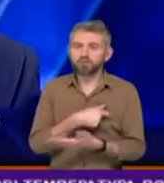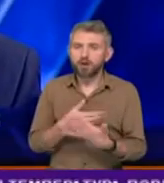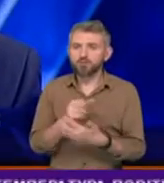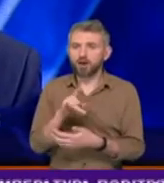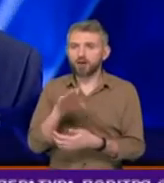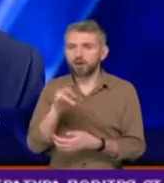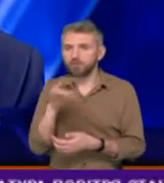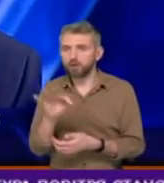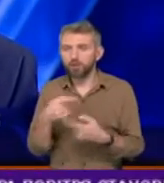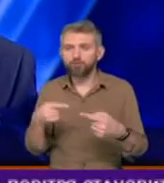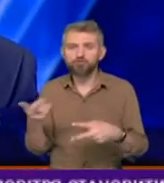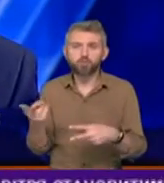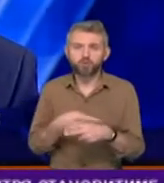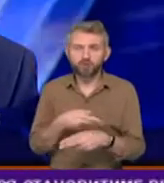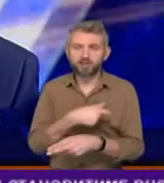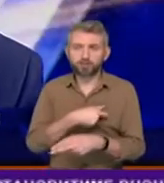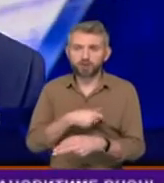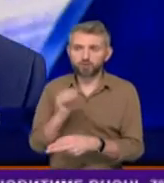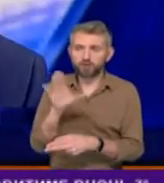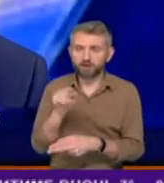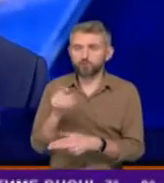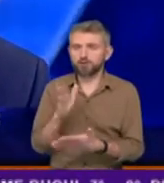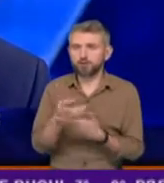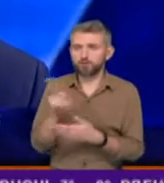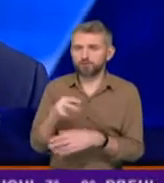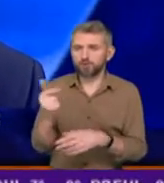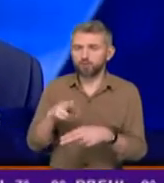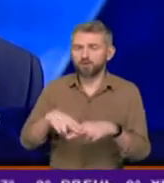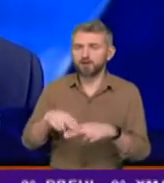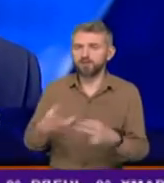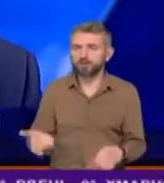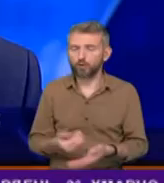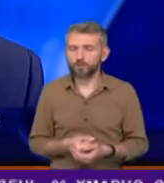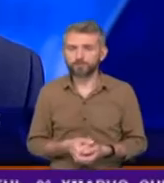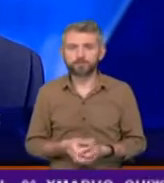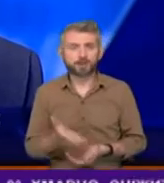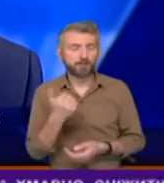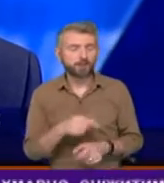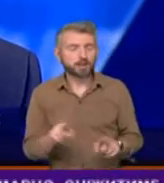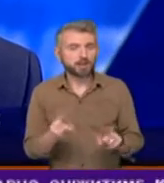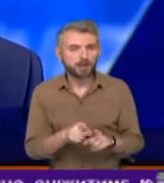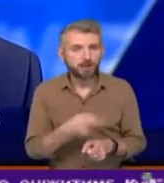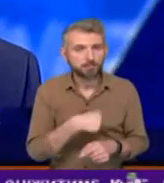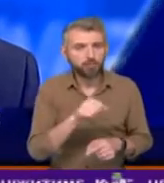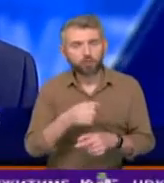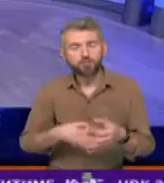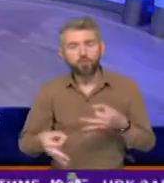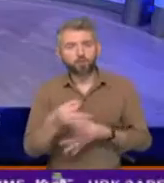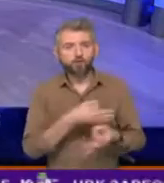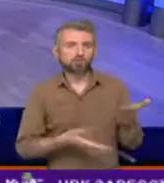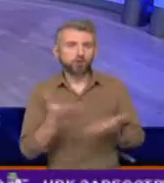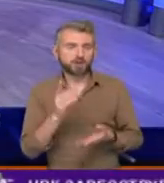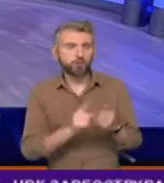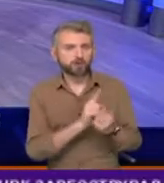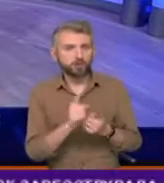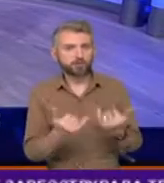Артеменка і інших, яких позбавляли навіть депутатського квитка за те, що вони мали подвійне громадянство. Давайте так. Ми можемо обговорювати, можливо, когось ми змінимо,